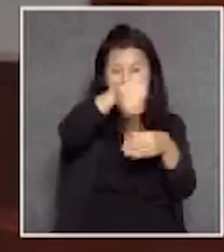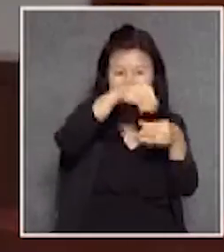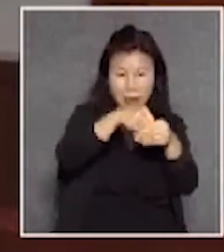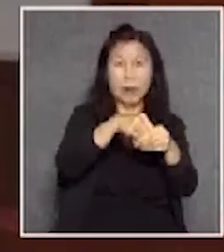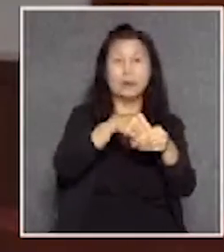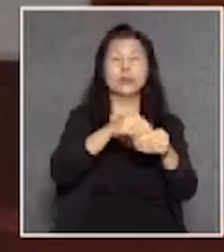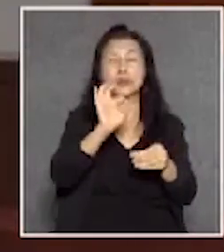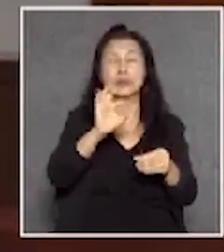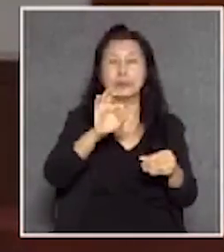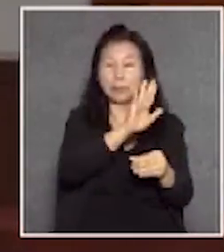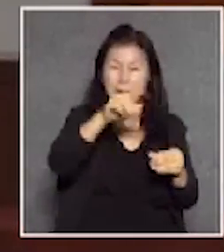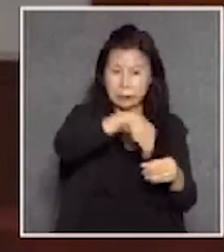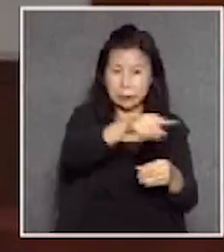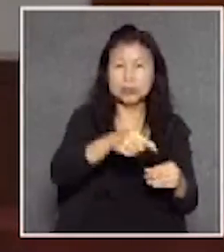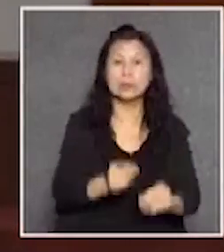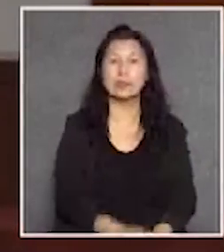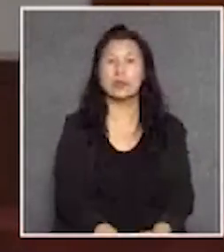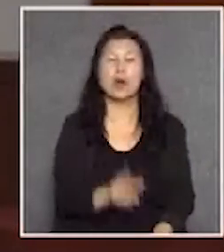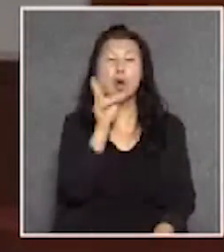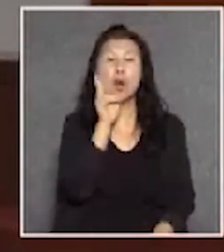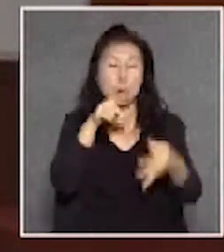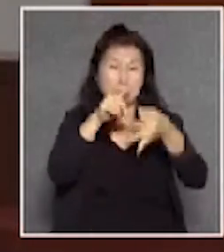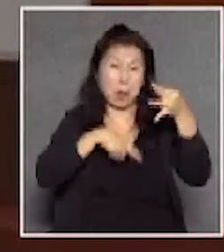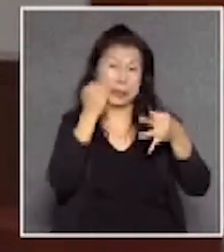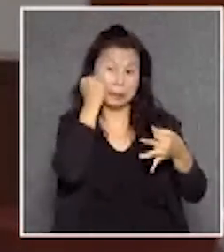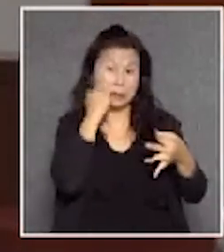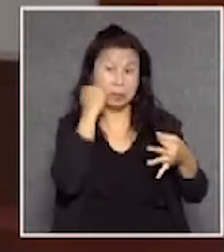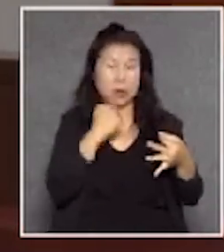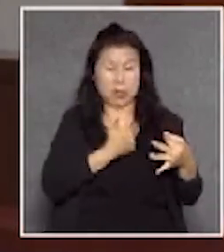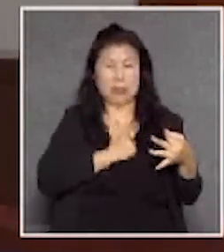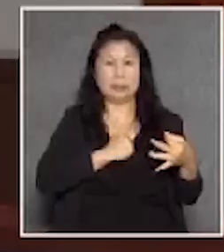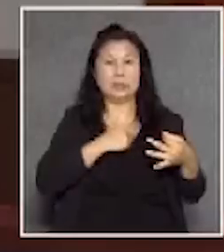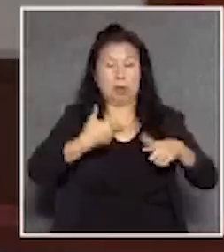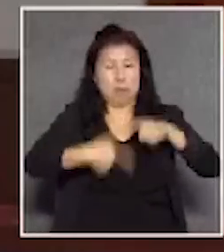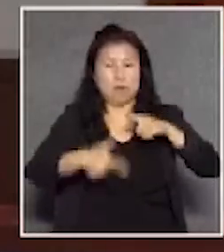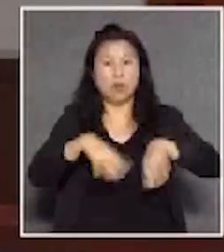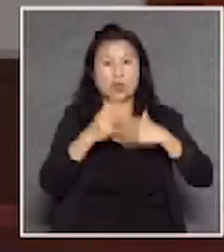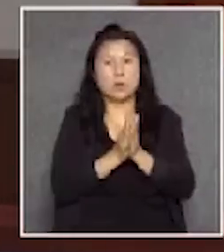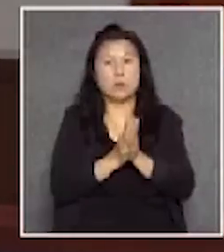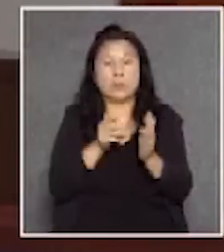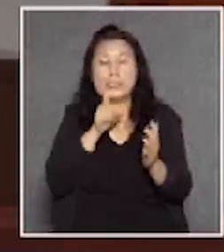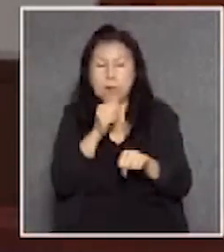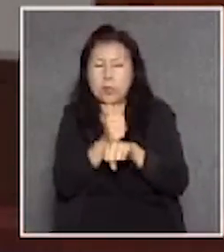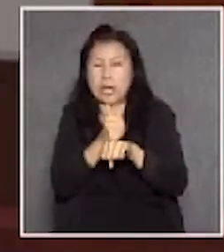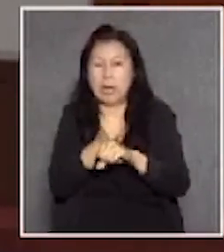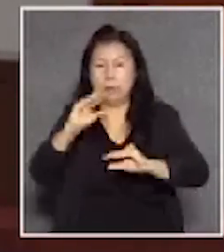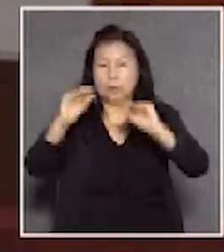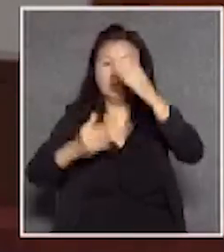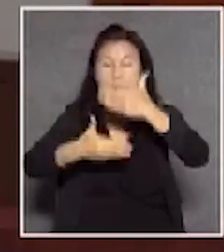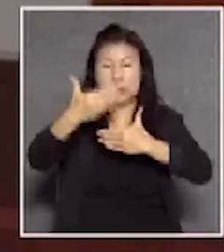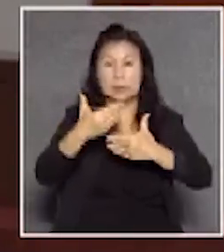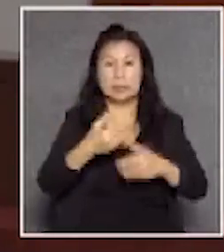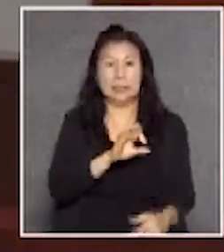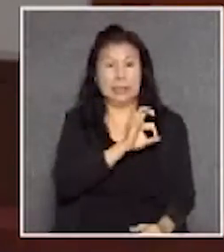地，於是就令到類似老年城這些富商得以乘機開發。鄉議局於是振